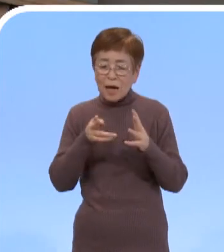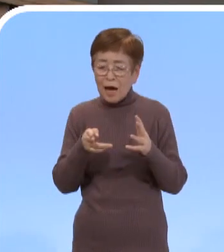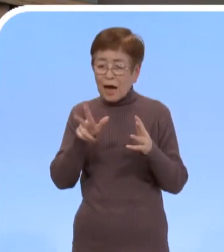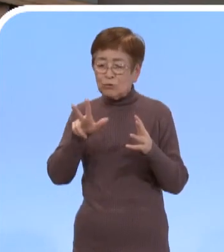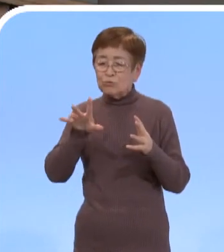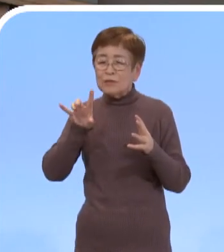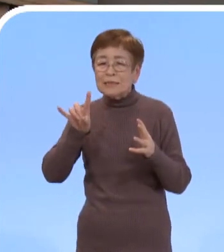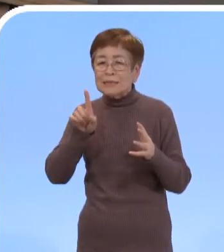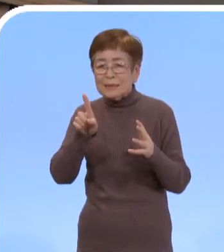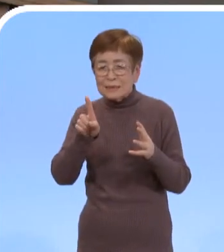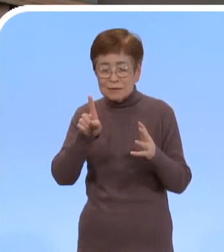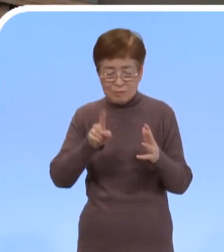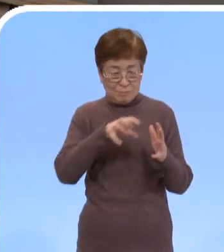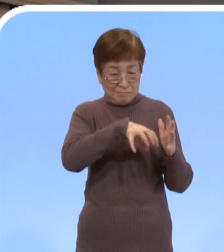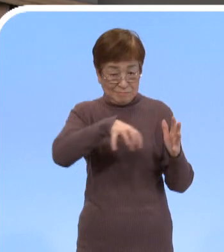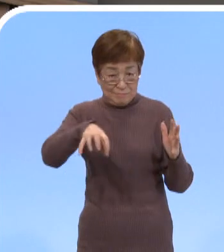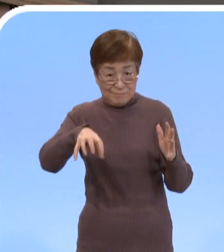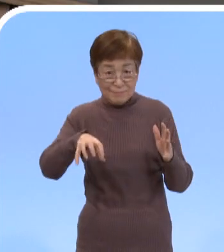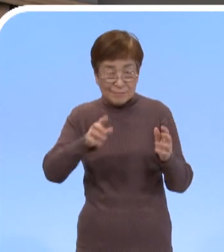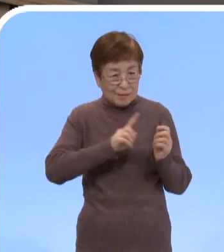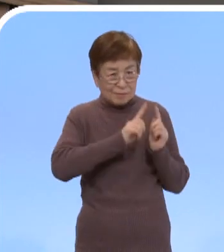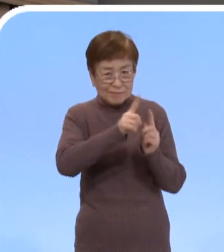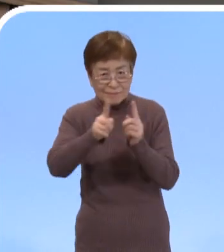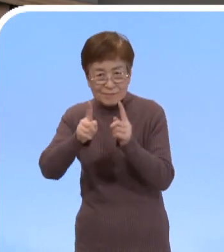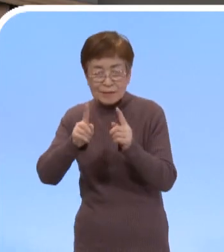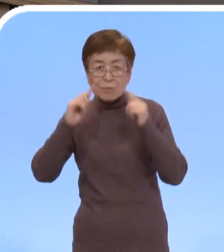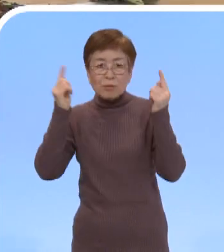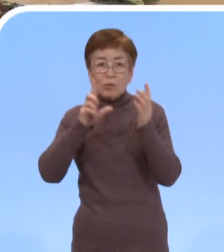聖地巡礼イベントでは1万人を動員。